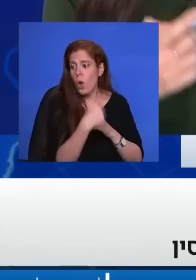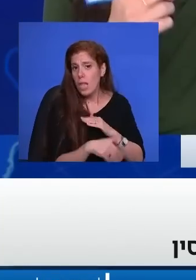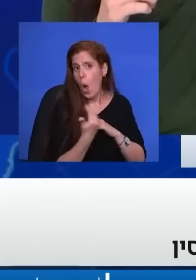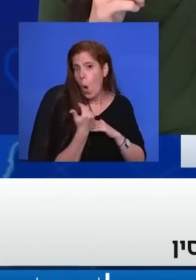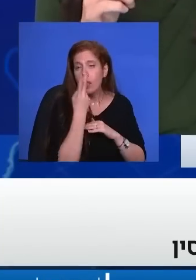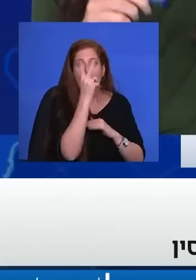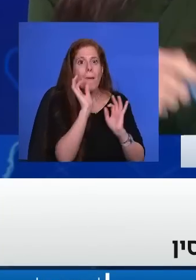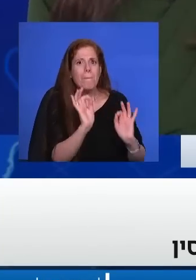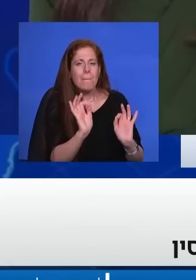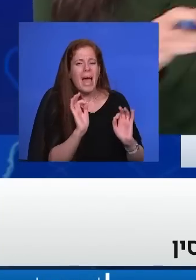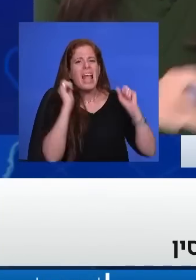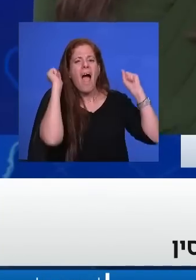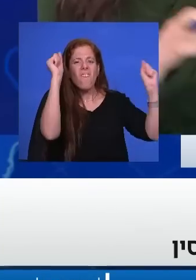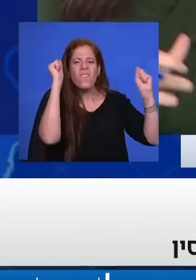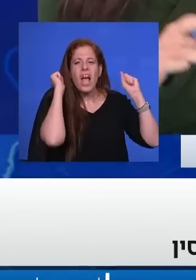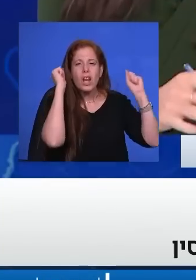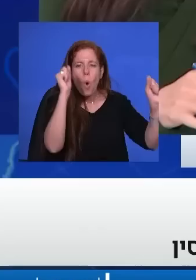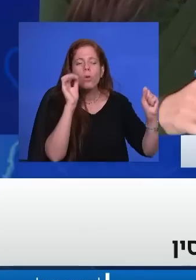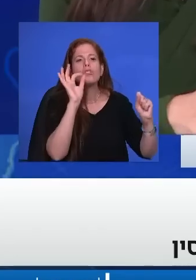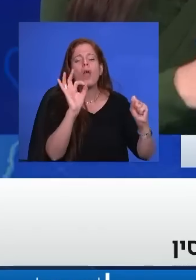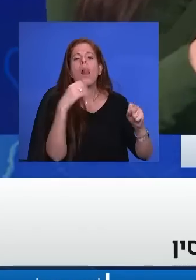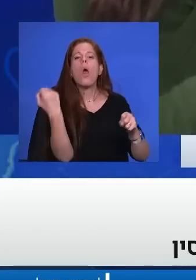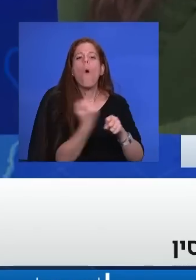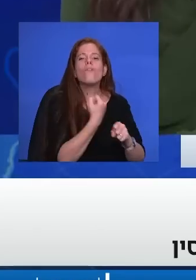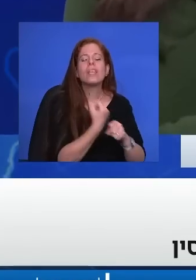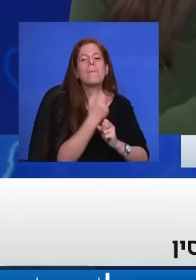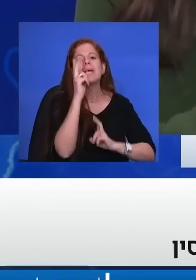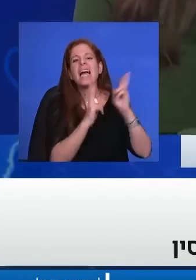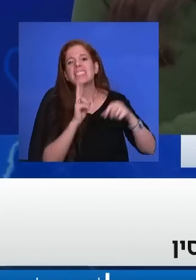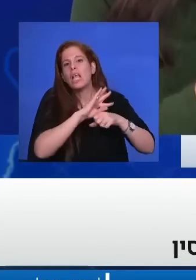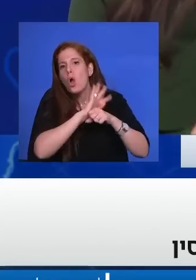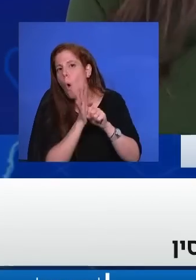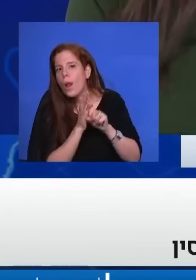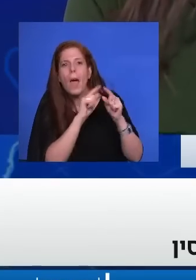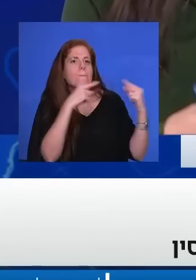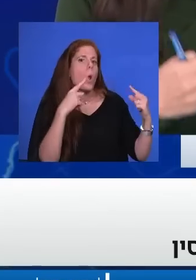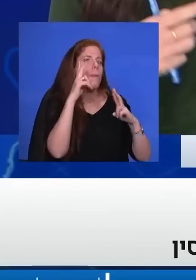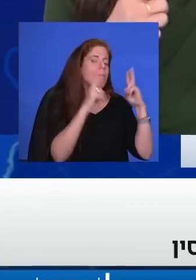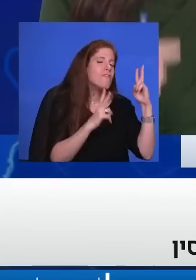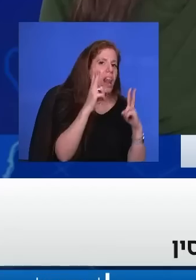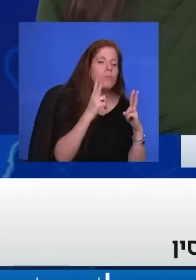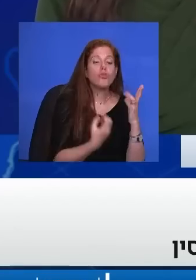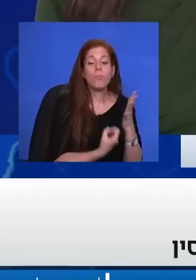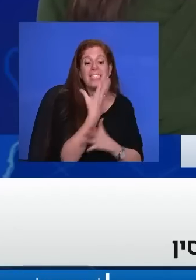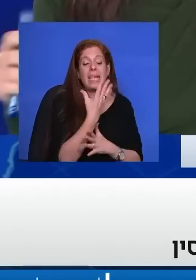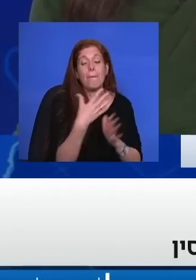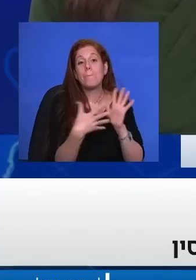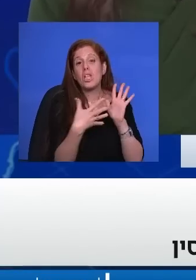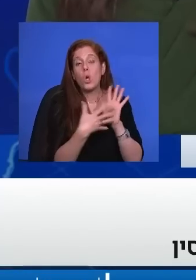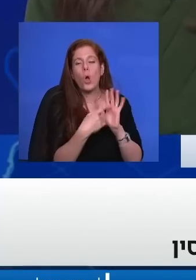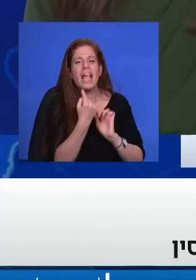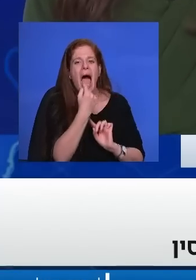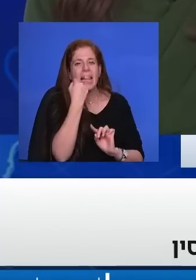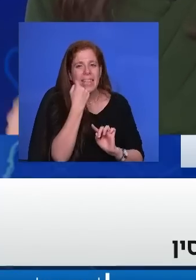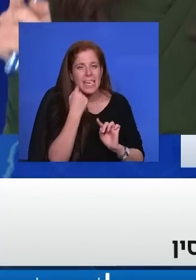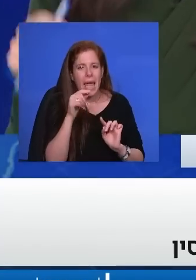הפגנות של עובדים בתעשיית הקורונה, עובדים בכל מיני מפעלים שמייצרים בדיקות אנטיגן, שיוצאים להפגין על השכר